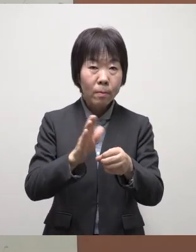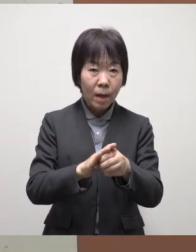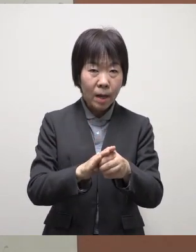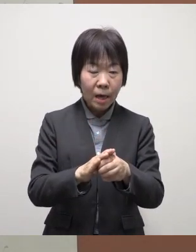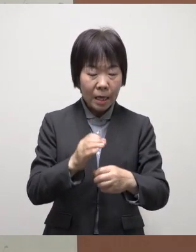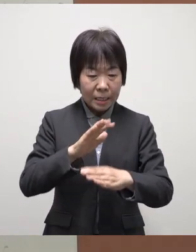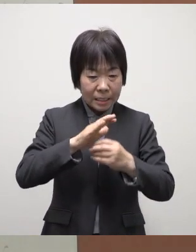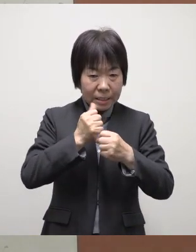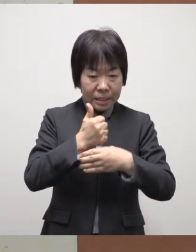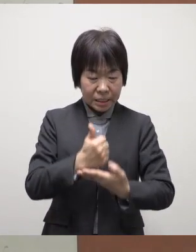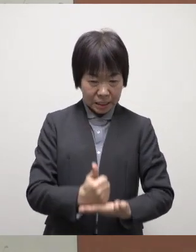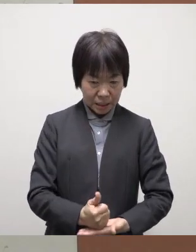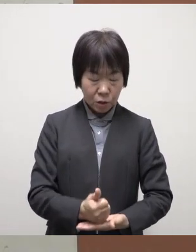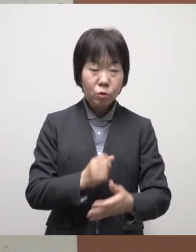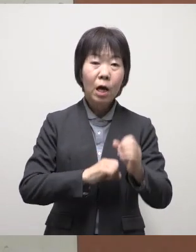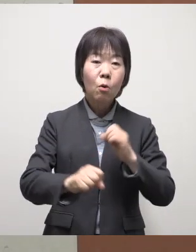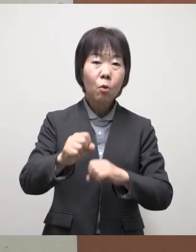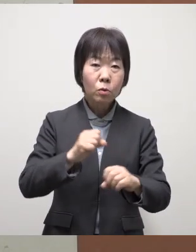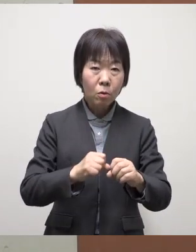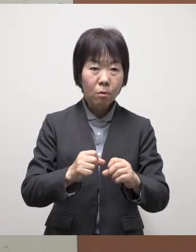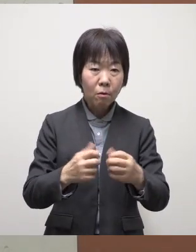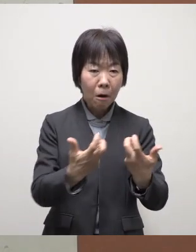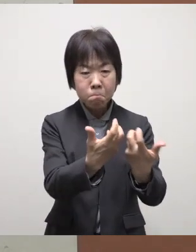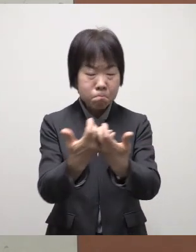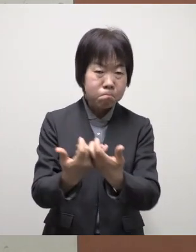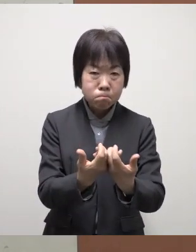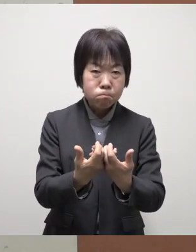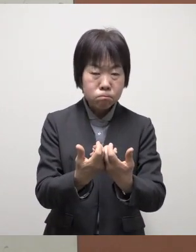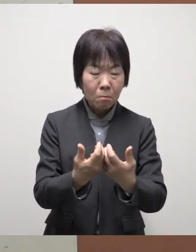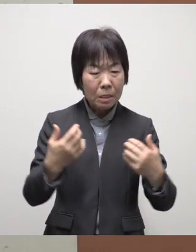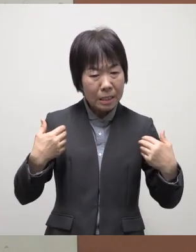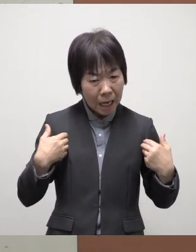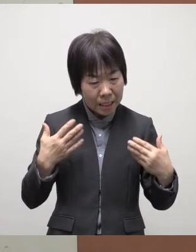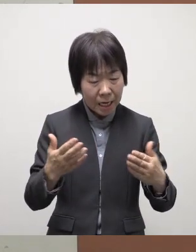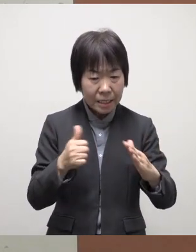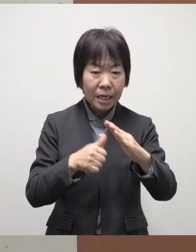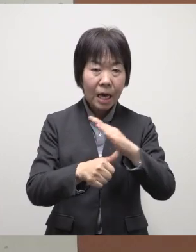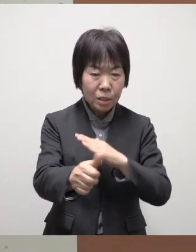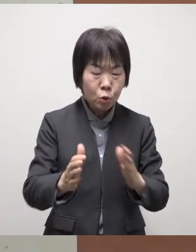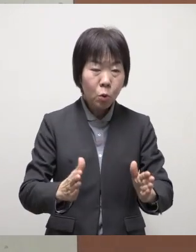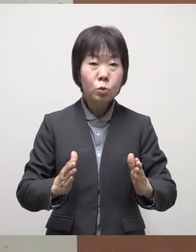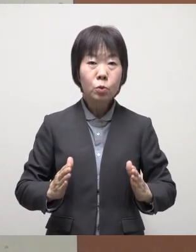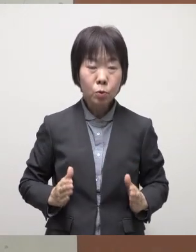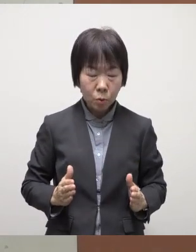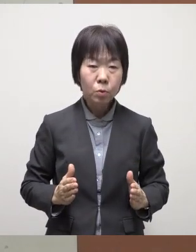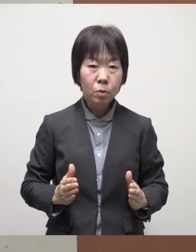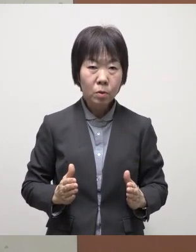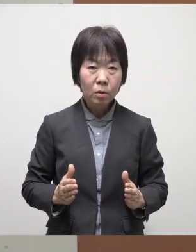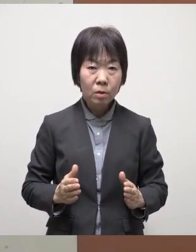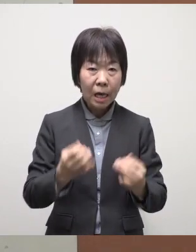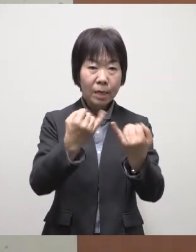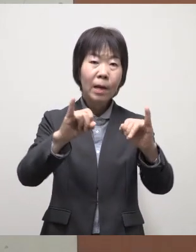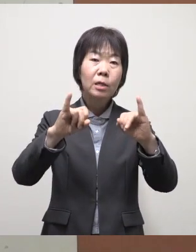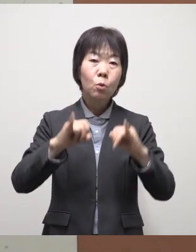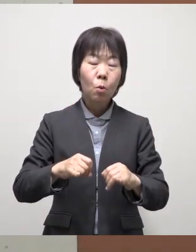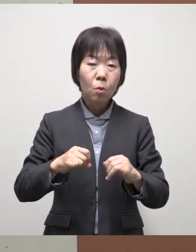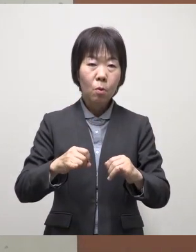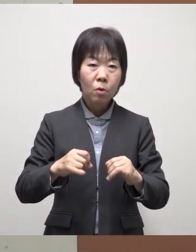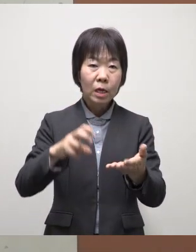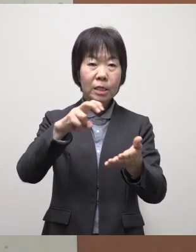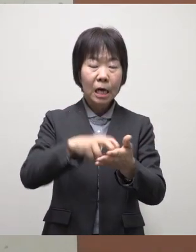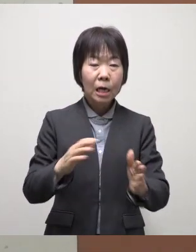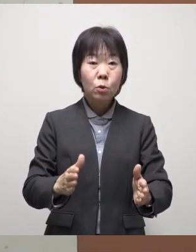慎重な行動人混みへの不要不急の外出の自粛イベントなどへの